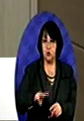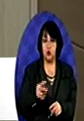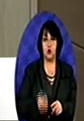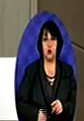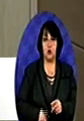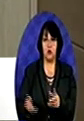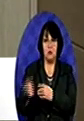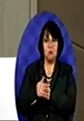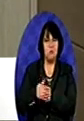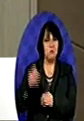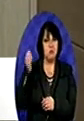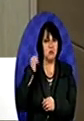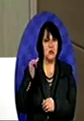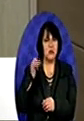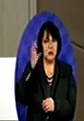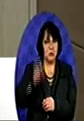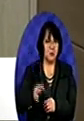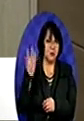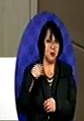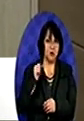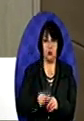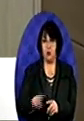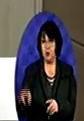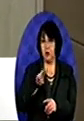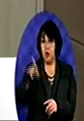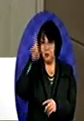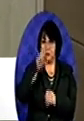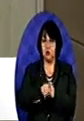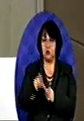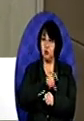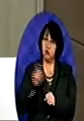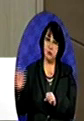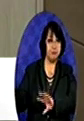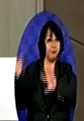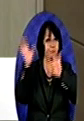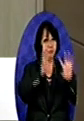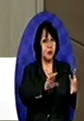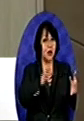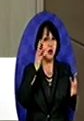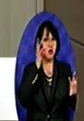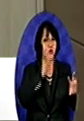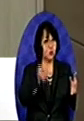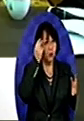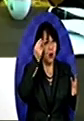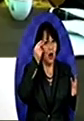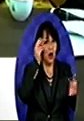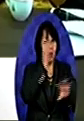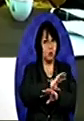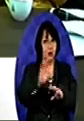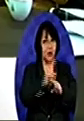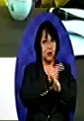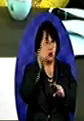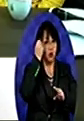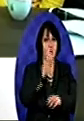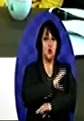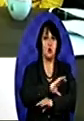нэлийн цанхлах хувийг эзэлж байгаа учраас хөдөө орны нутгийн эмч мэрэгчтнүүдэд бид энэ өндөр хөгжилтэй орны сургалтанд хамруулж байгаа. Эмч